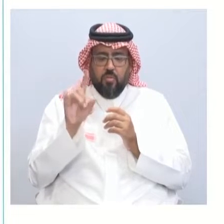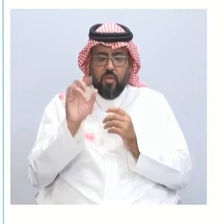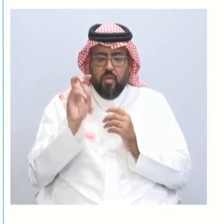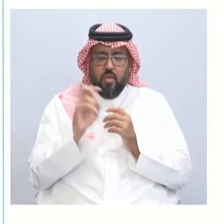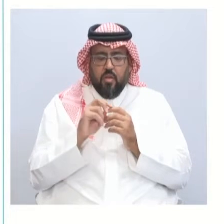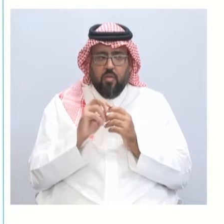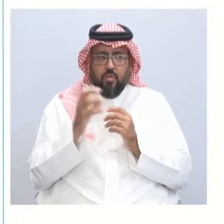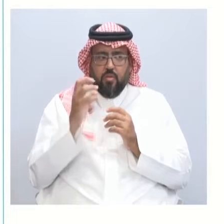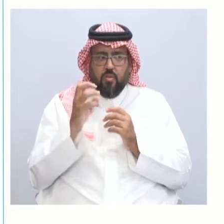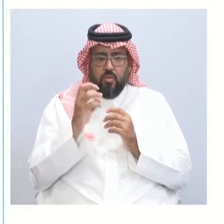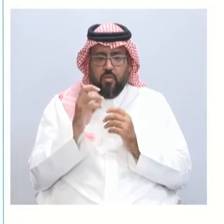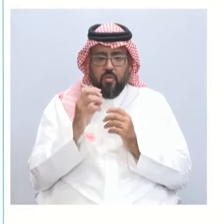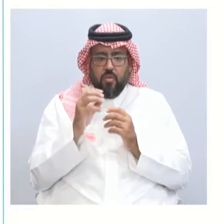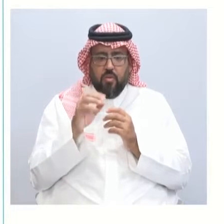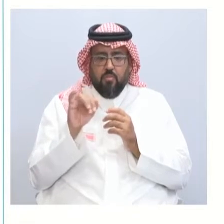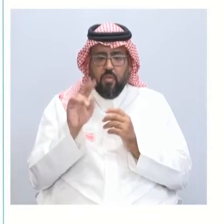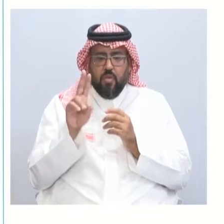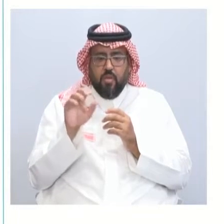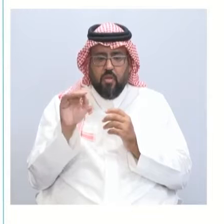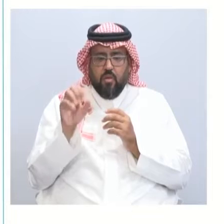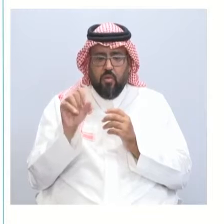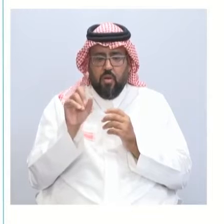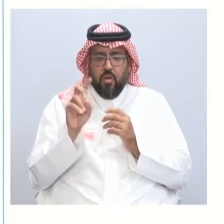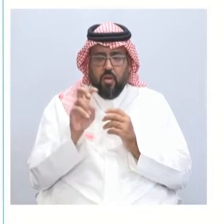رسوبيه وصخور